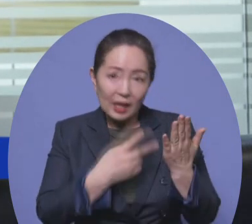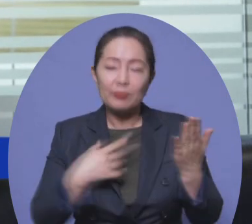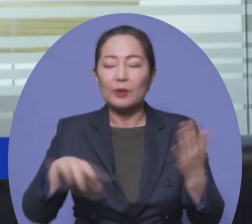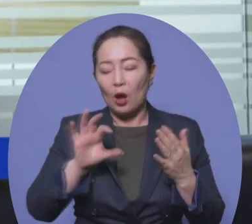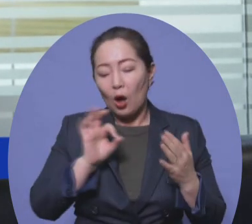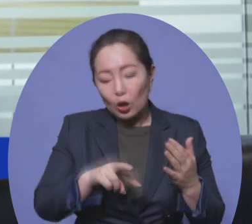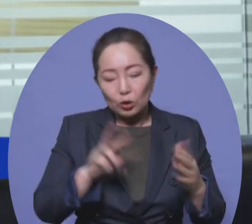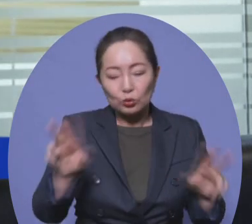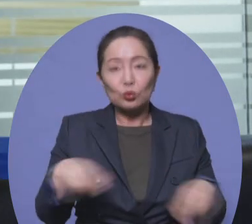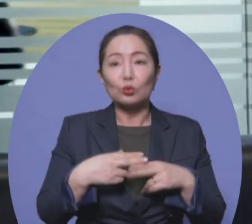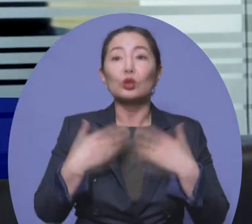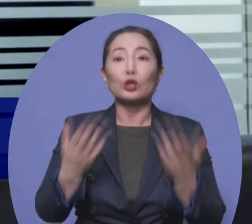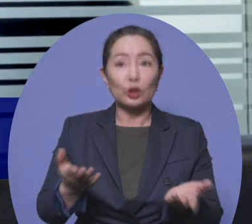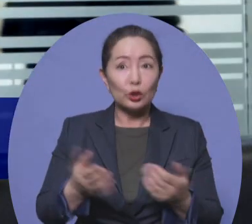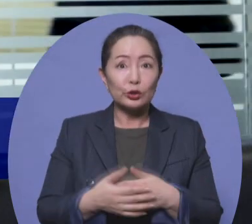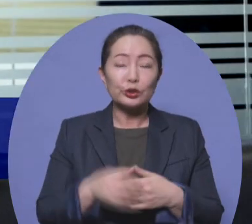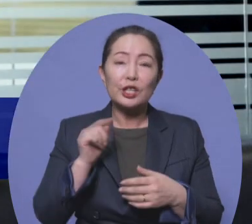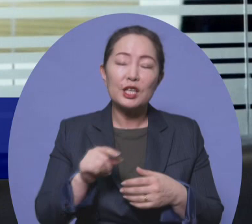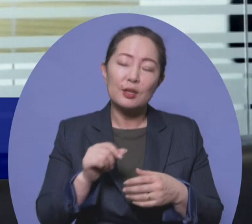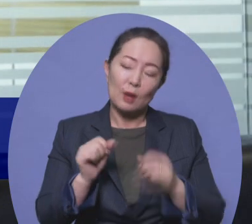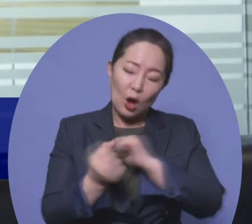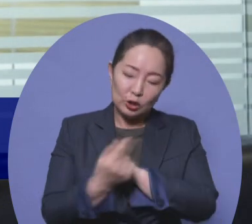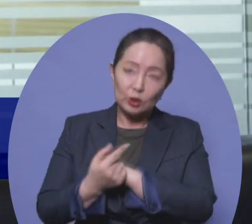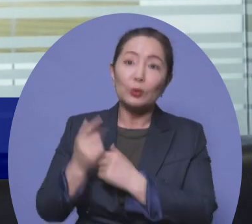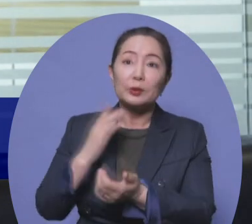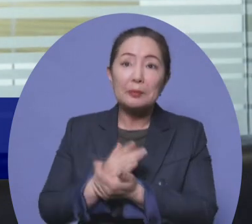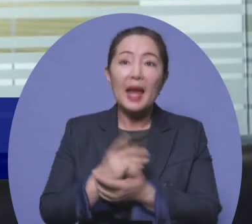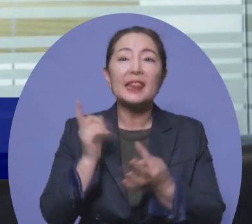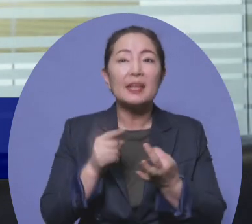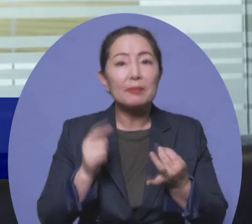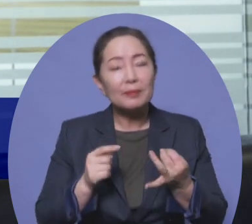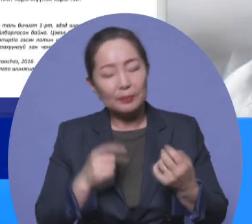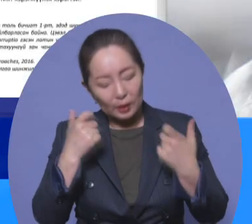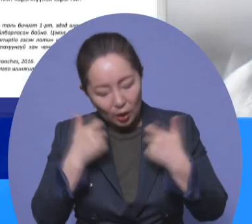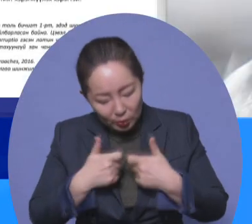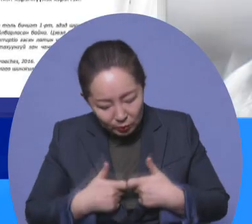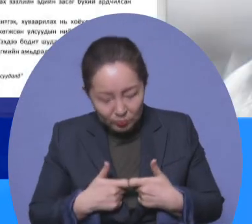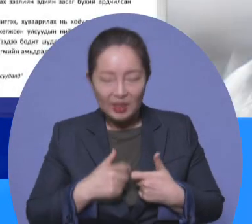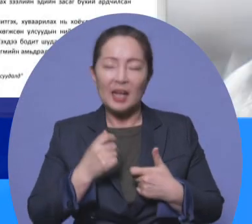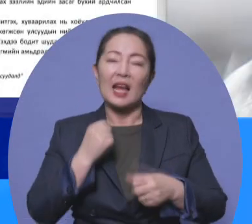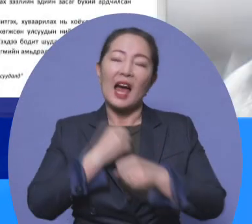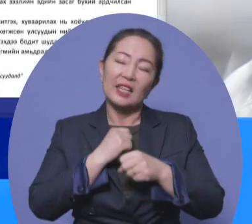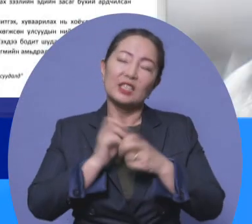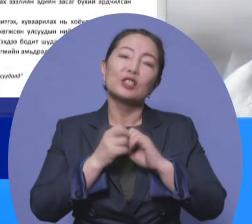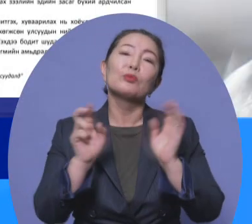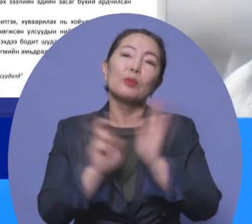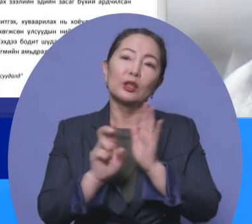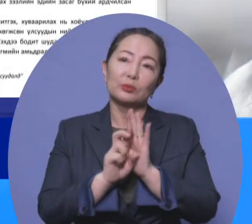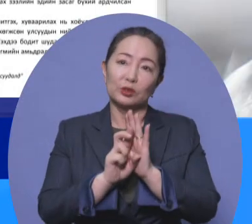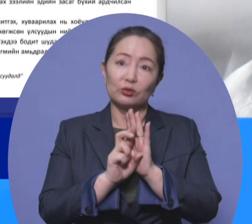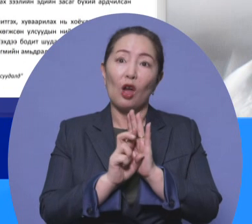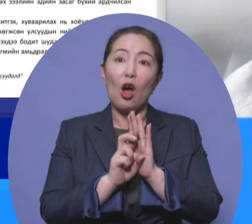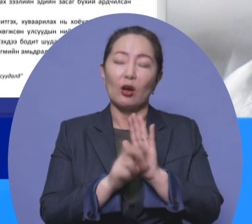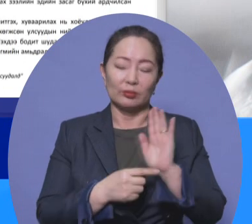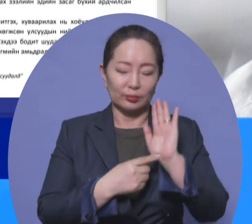одоо үйлдэлтүүлтийг өгөөд за тэгээд ийм онцлогуд байна. За энэтэй уялдуулаад ийм ийм одоо үйл ажиллагаа бас хийж болох юм а